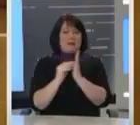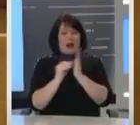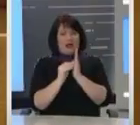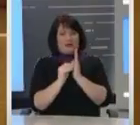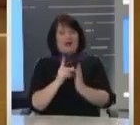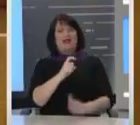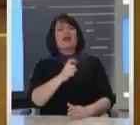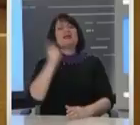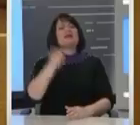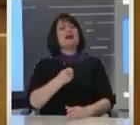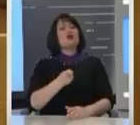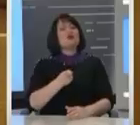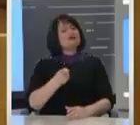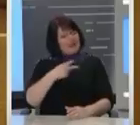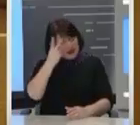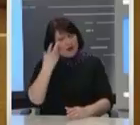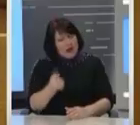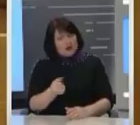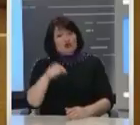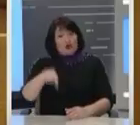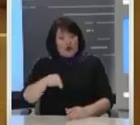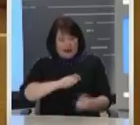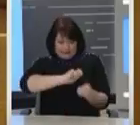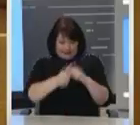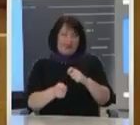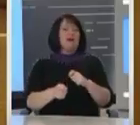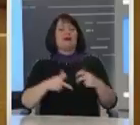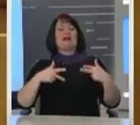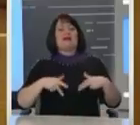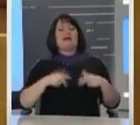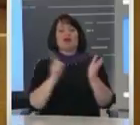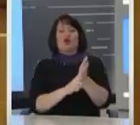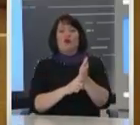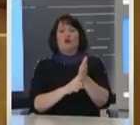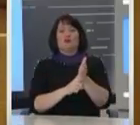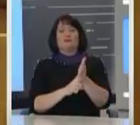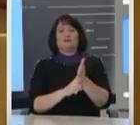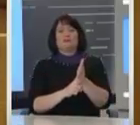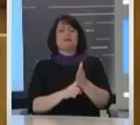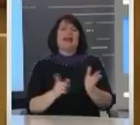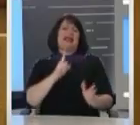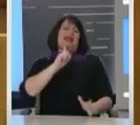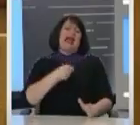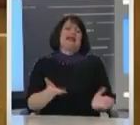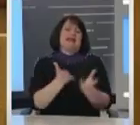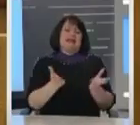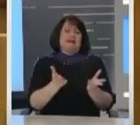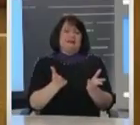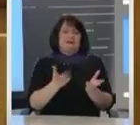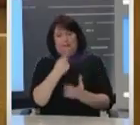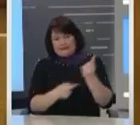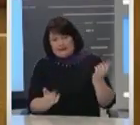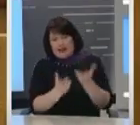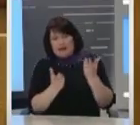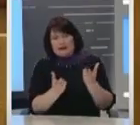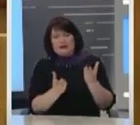το 10% των εργαζομένων. Και τώρα η κυβέρνηση φέρνει ένα νόμο, μάλλον μια λειψή διάταξη, που αφορά